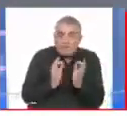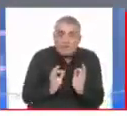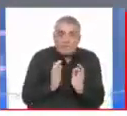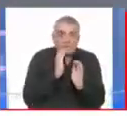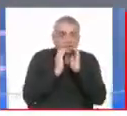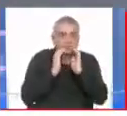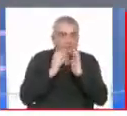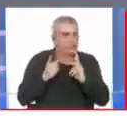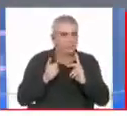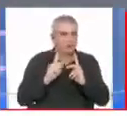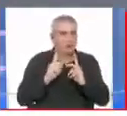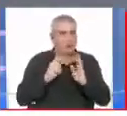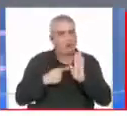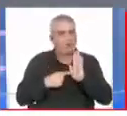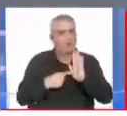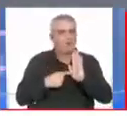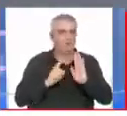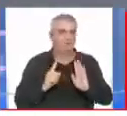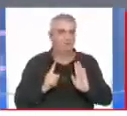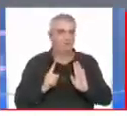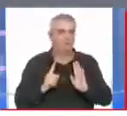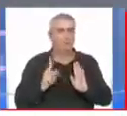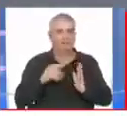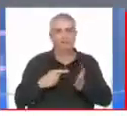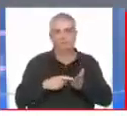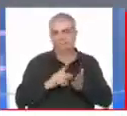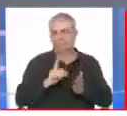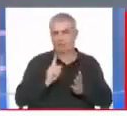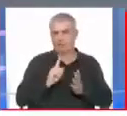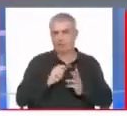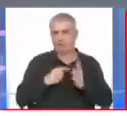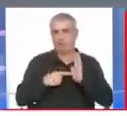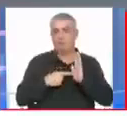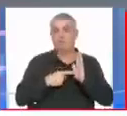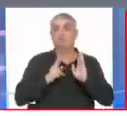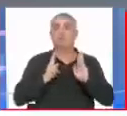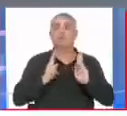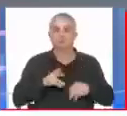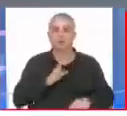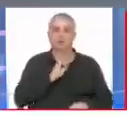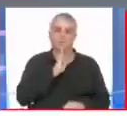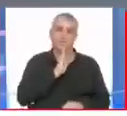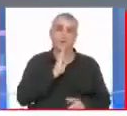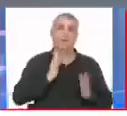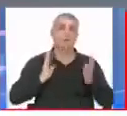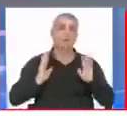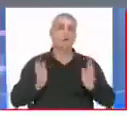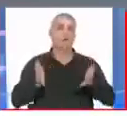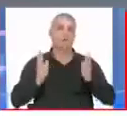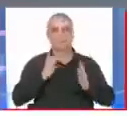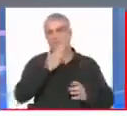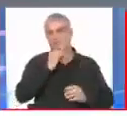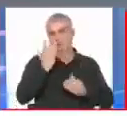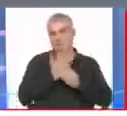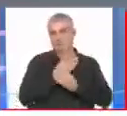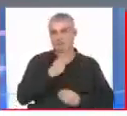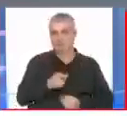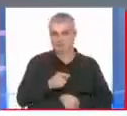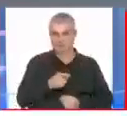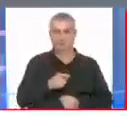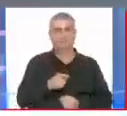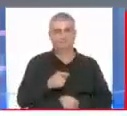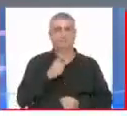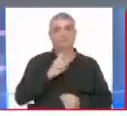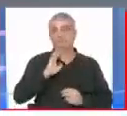בתקשורת המיינסטרים לא מסקרים, ויש סיבה למה לא מסקרים, יש בעיות מאוד רציניות בתיק הזה. Okay.